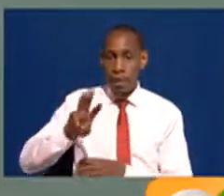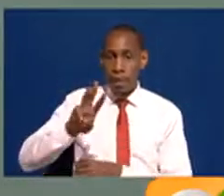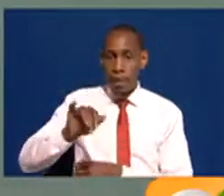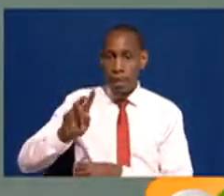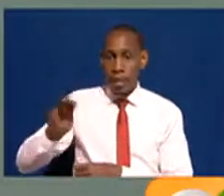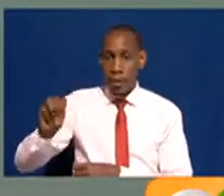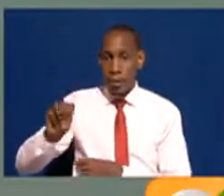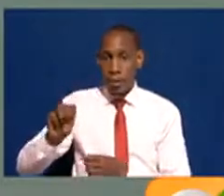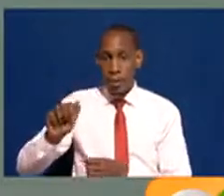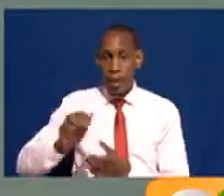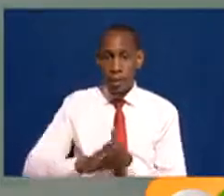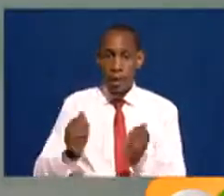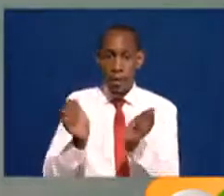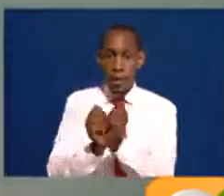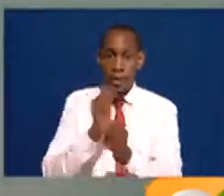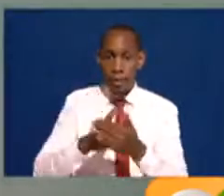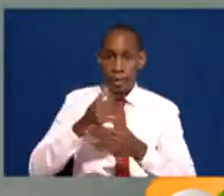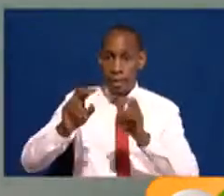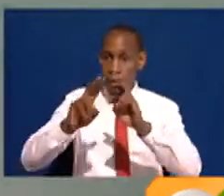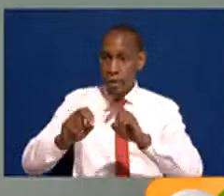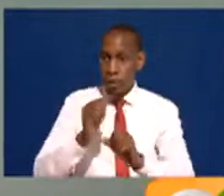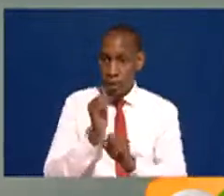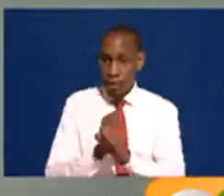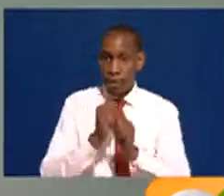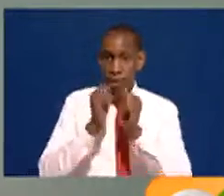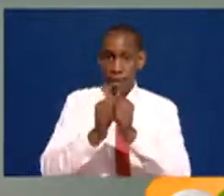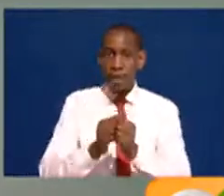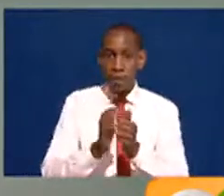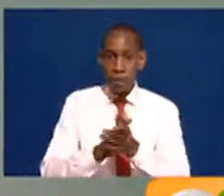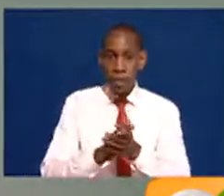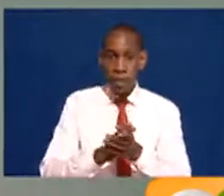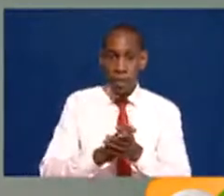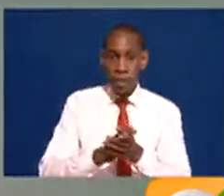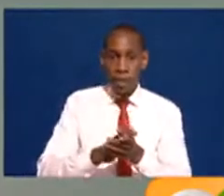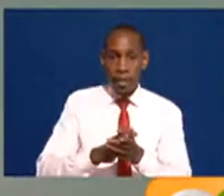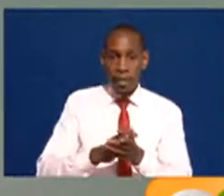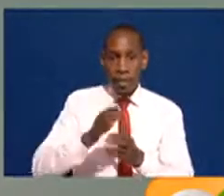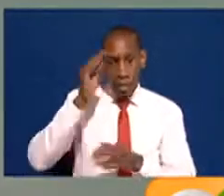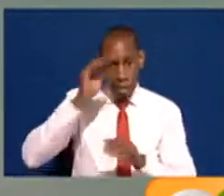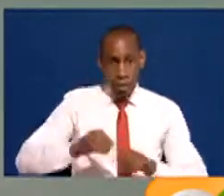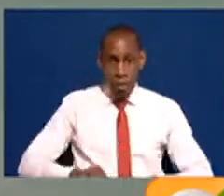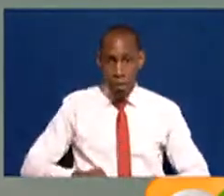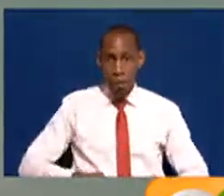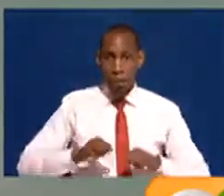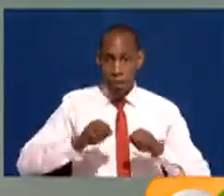Isioka walikamatwa baada ya uchunguzi uliofanywa pamoja na mkurugenzi wa elimu eneo hilo Linet